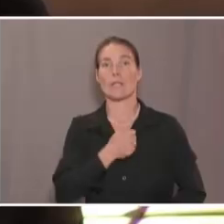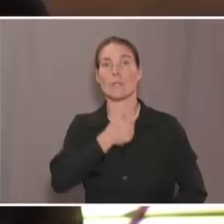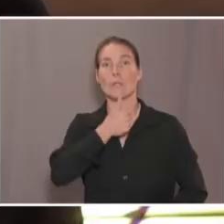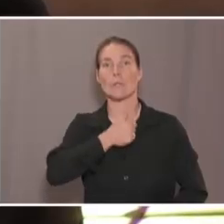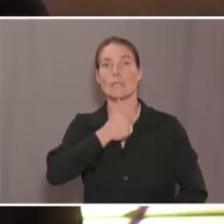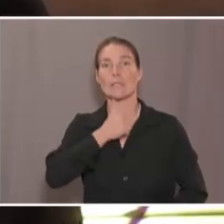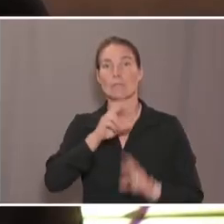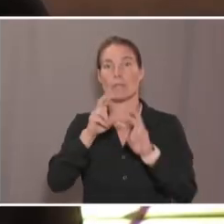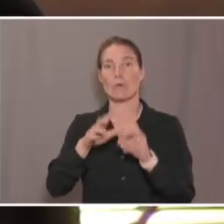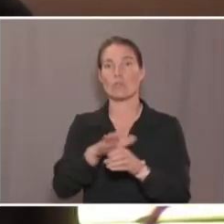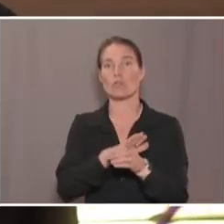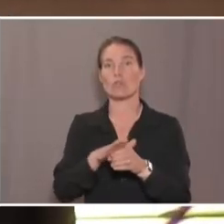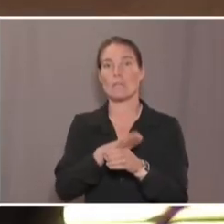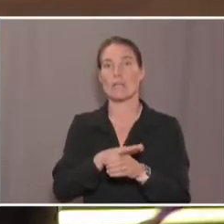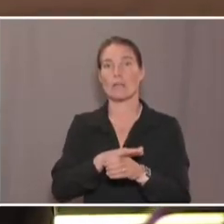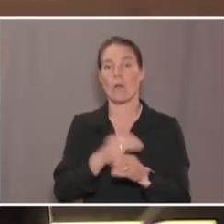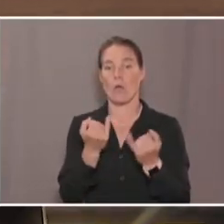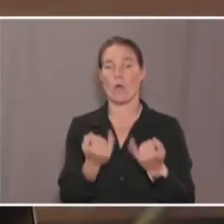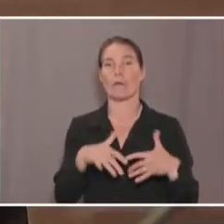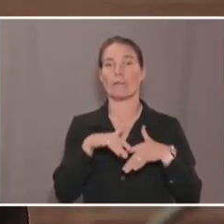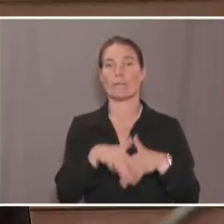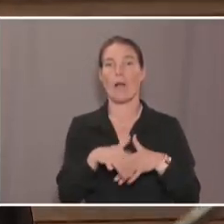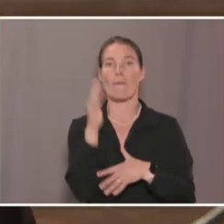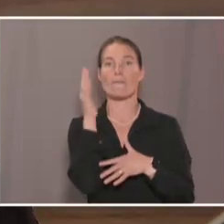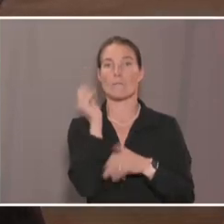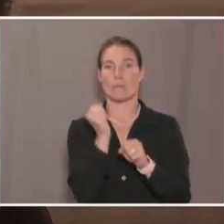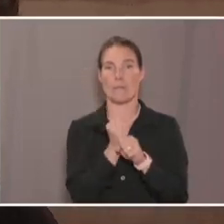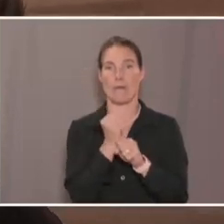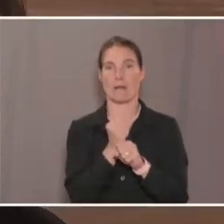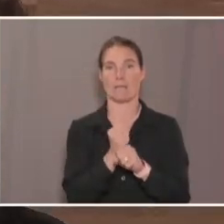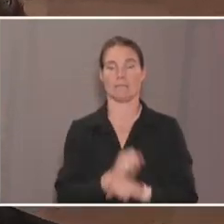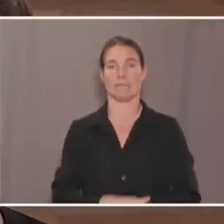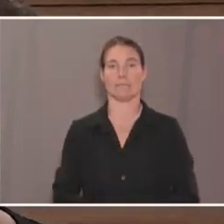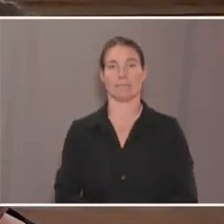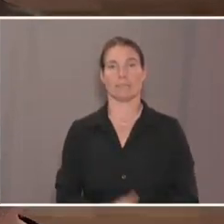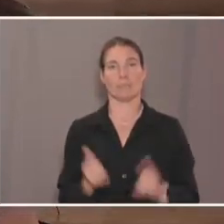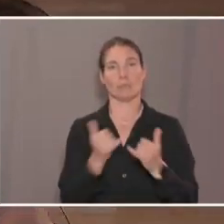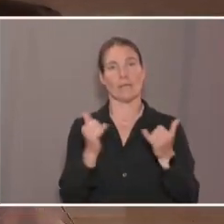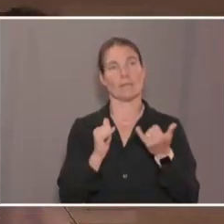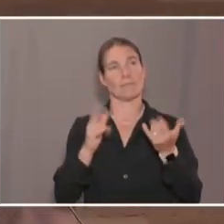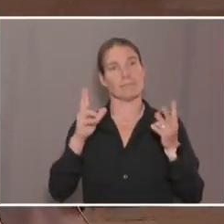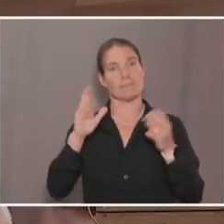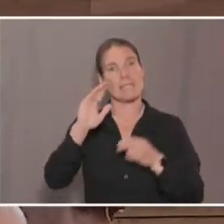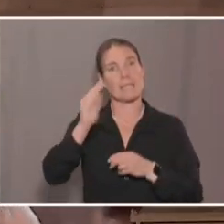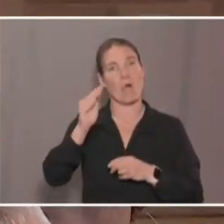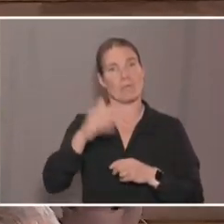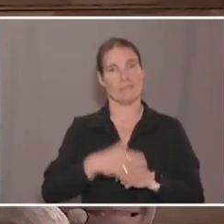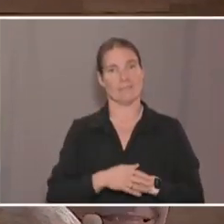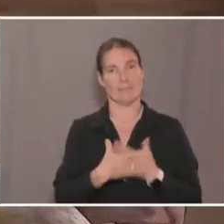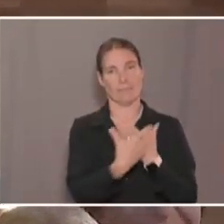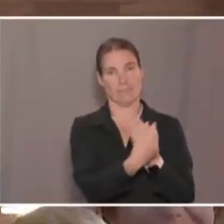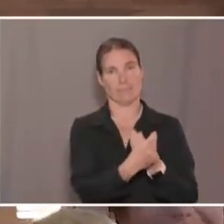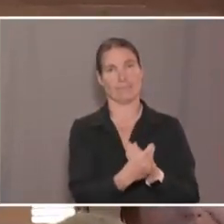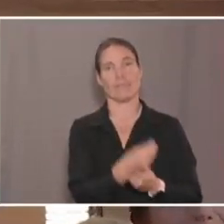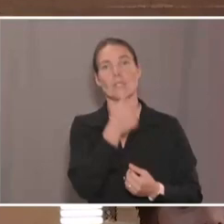der Forschungsstelle heute vortragen werden und dann gleich so eine Art Feuertaufe in der Öffentlichkeit endlich mal wieder bestehen